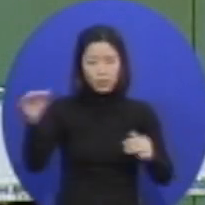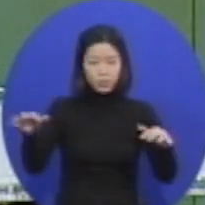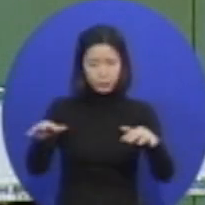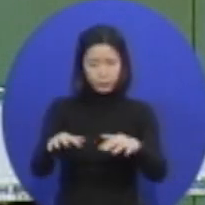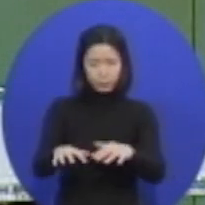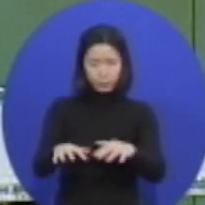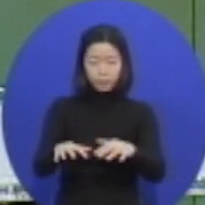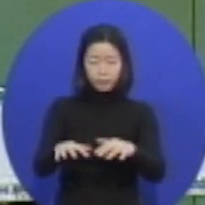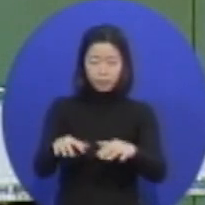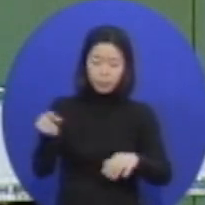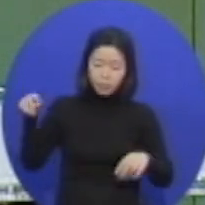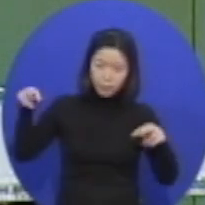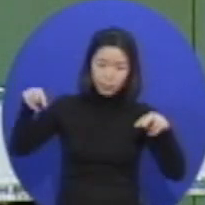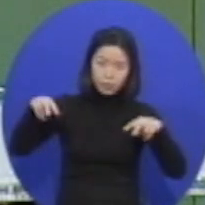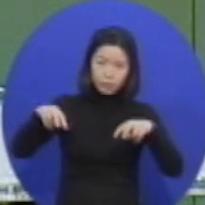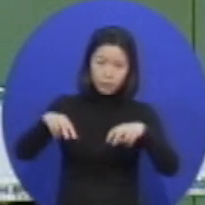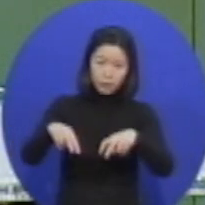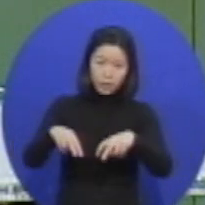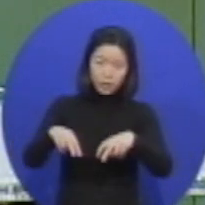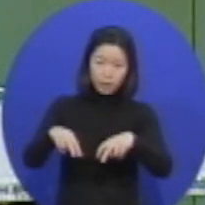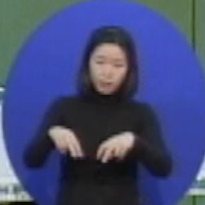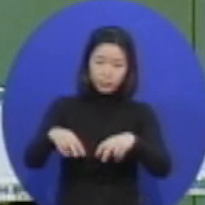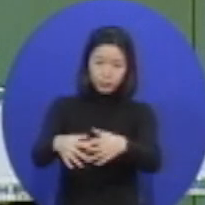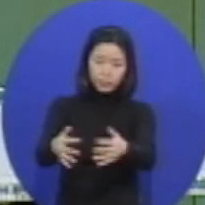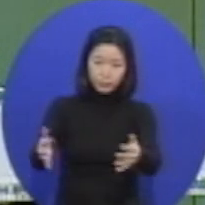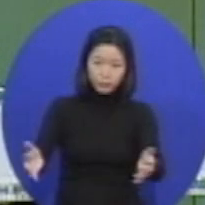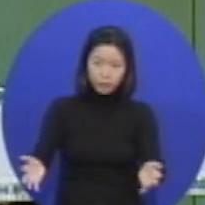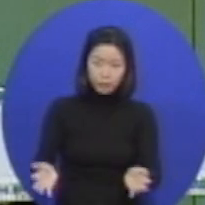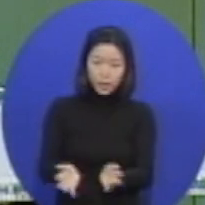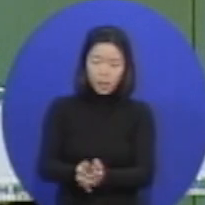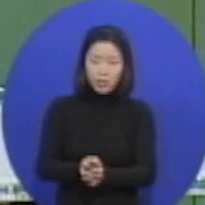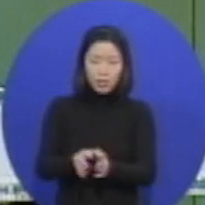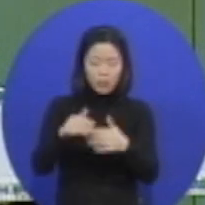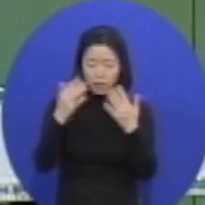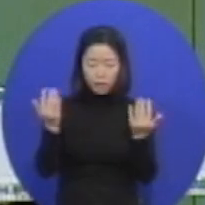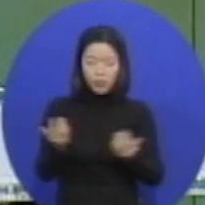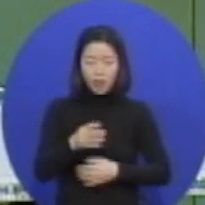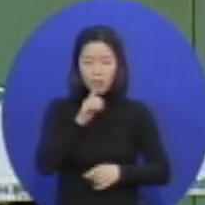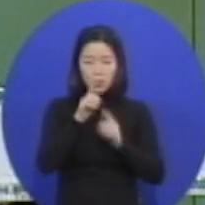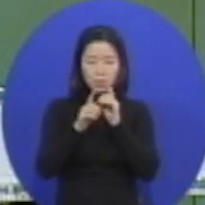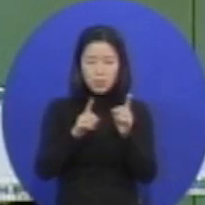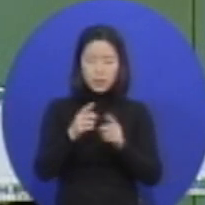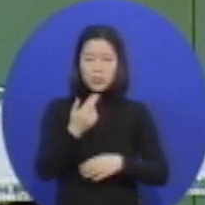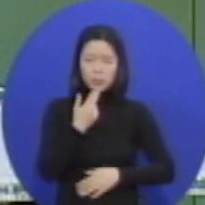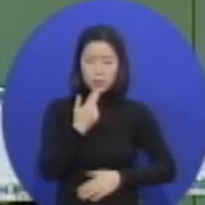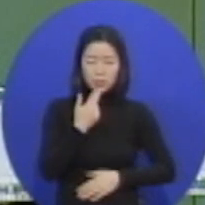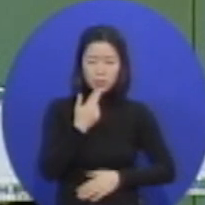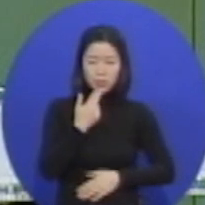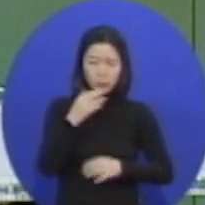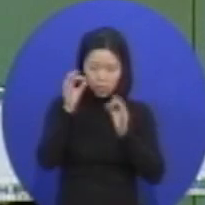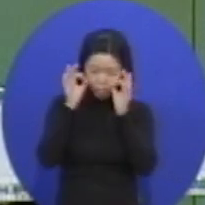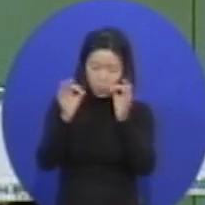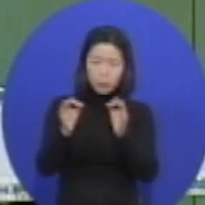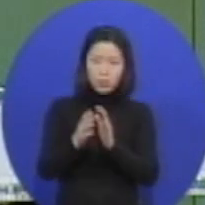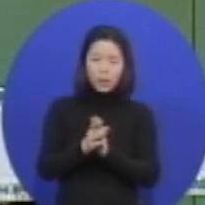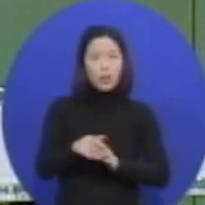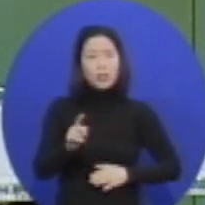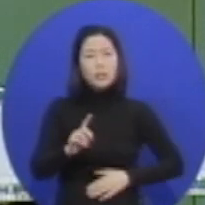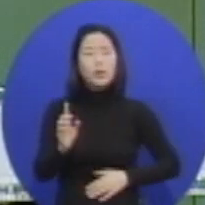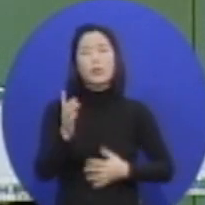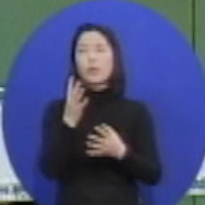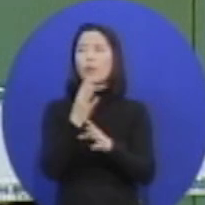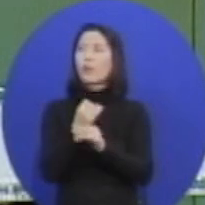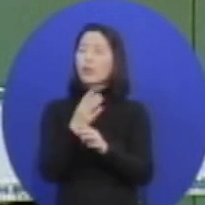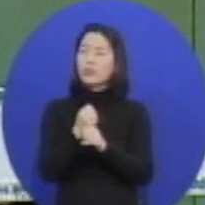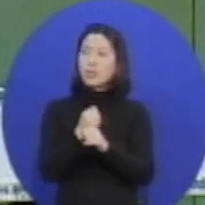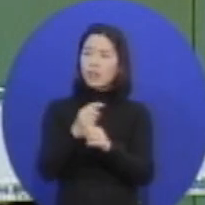본당 예배당으로 내려왔습니다 다 말씀이 없어요 내려와서 보시고는 이걸 언제 다 예배당을